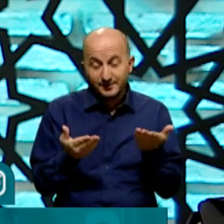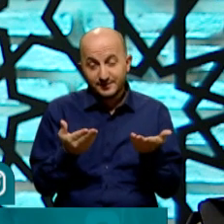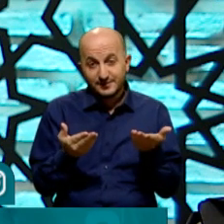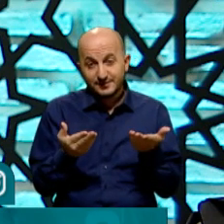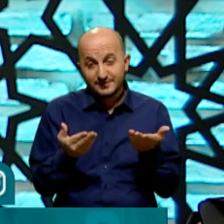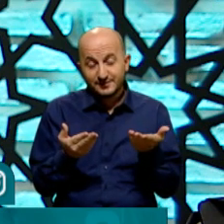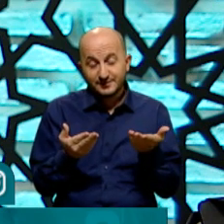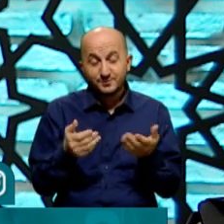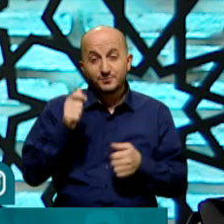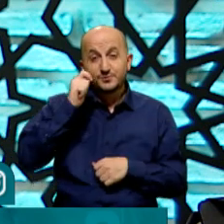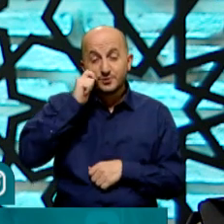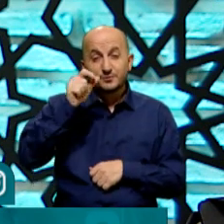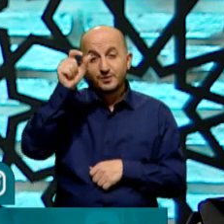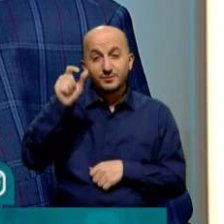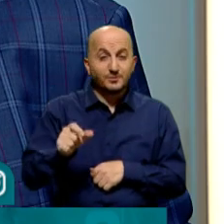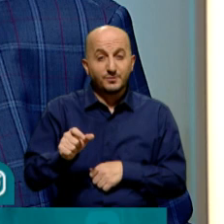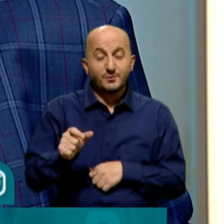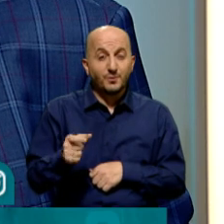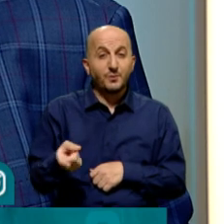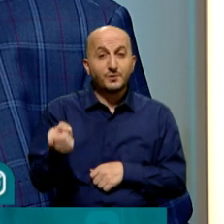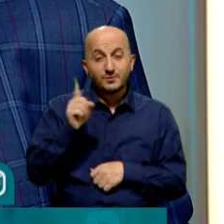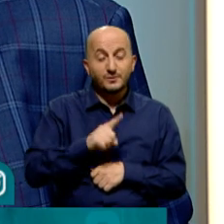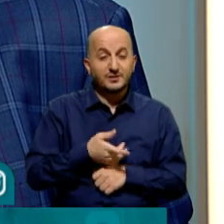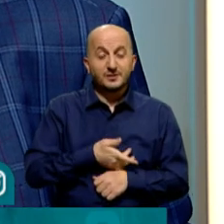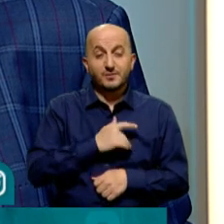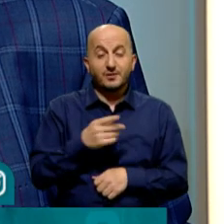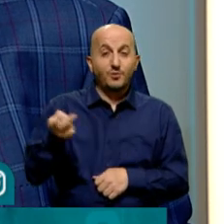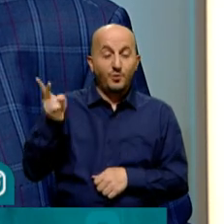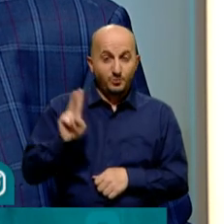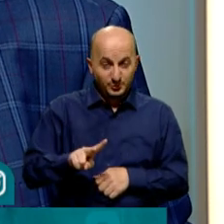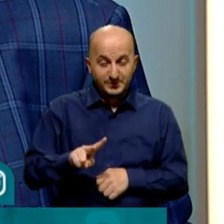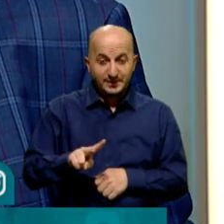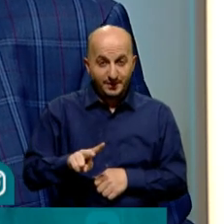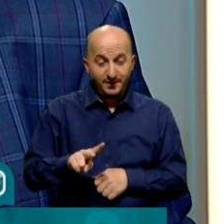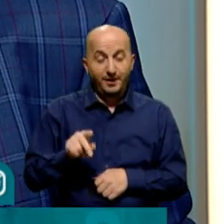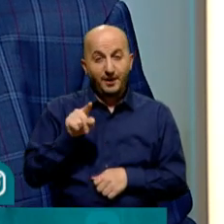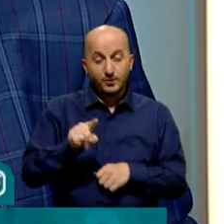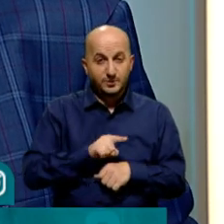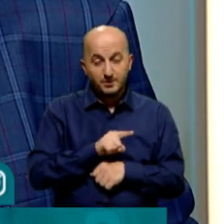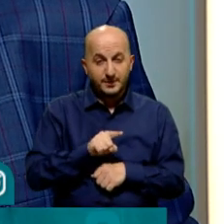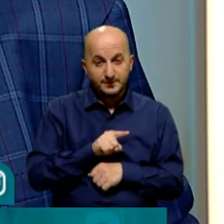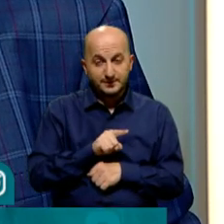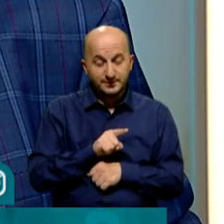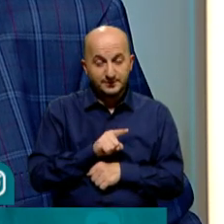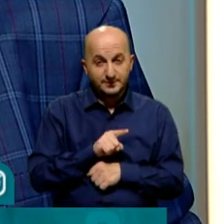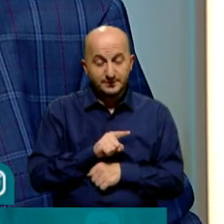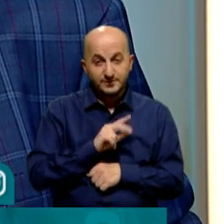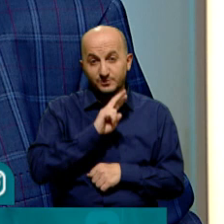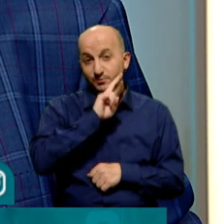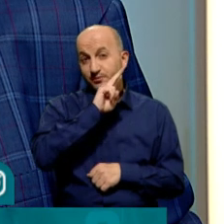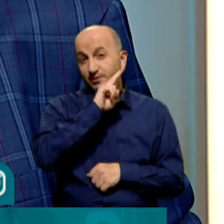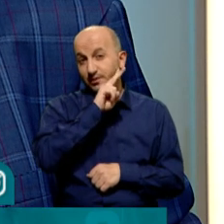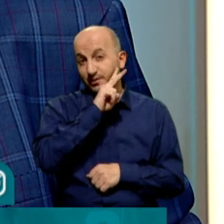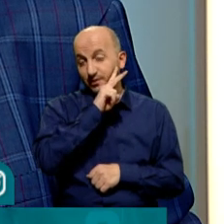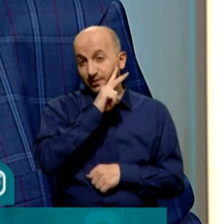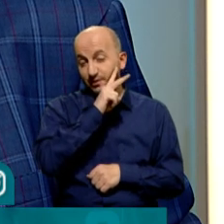olacaktı? Müslüman kul, Müslüman olduğundan dolayı imanla ölmüş ise, o zaman günahları oranında